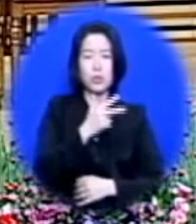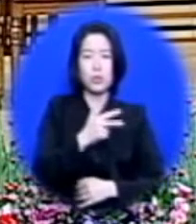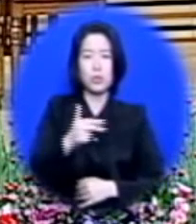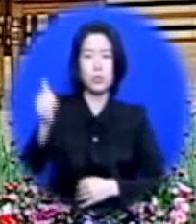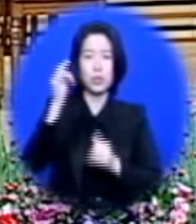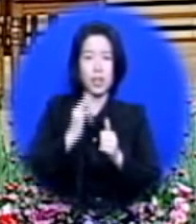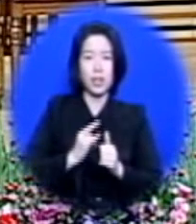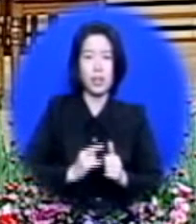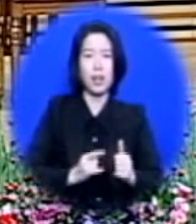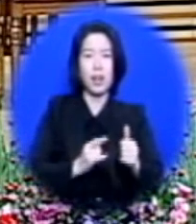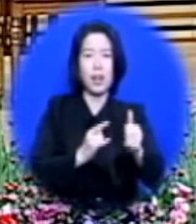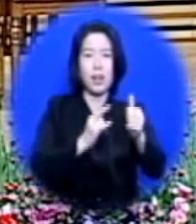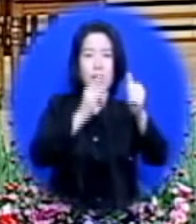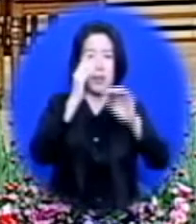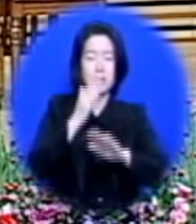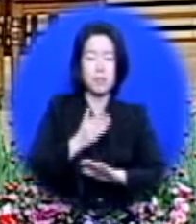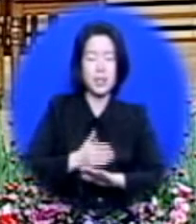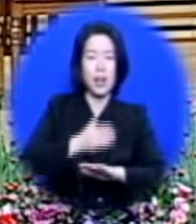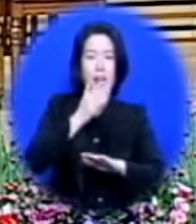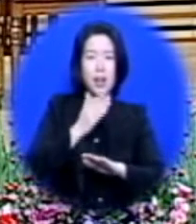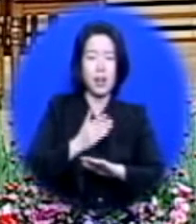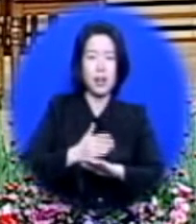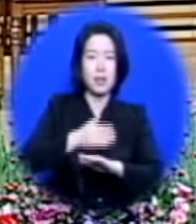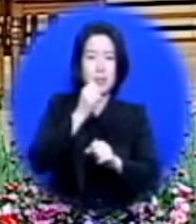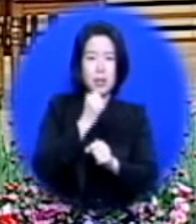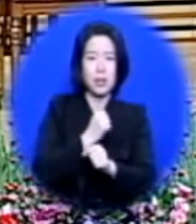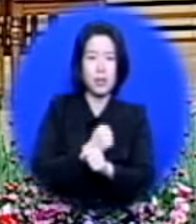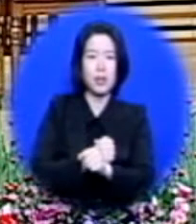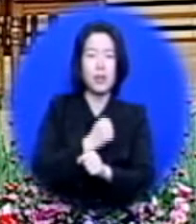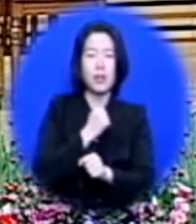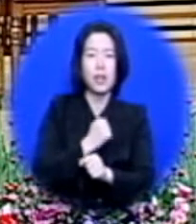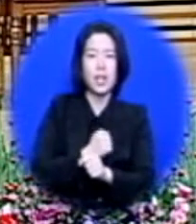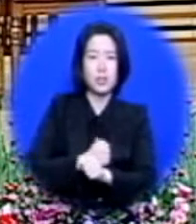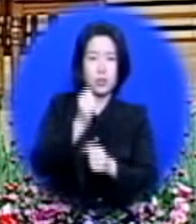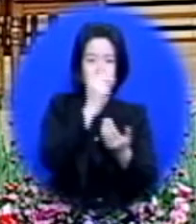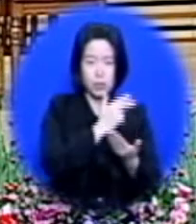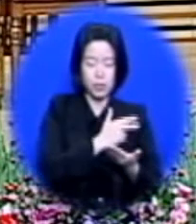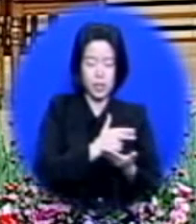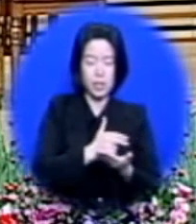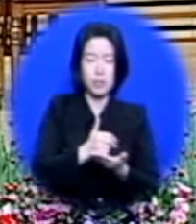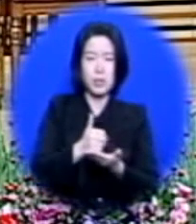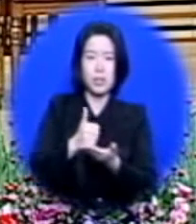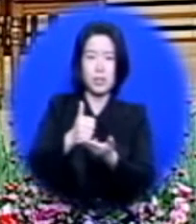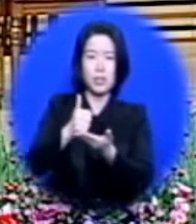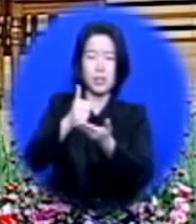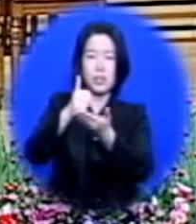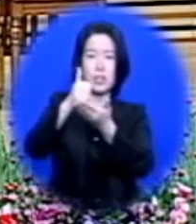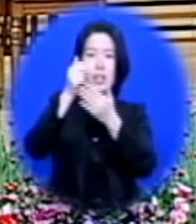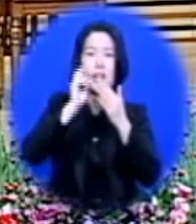즐 걔가 4 뭐 우리의 불